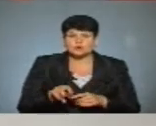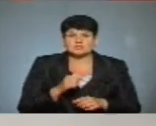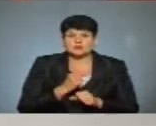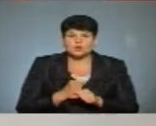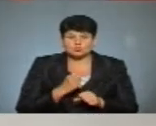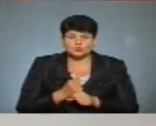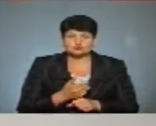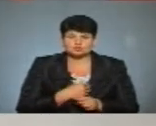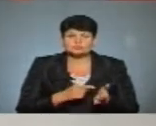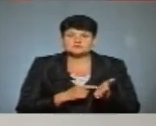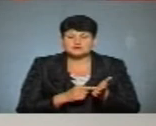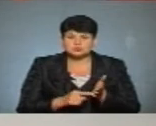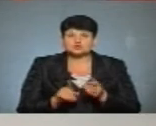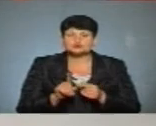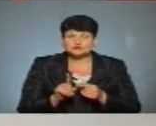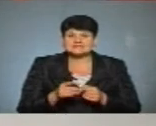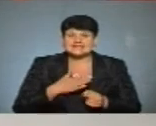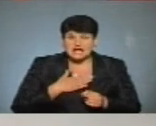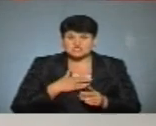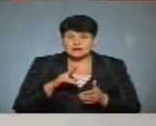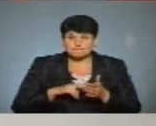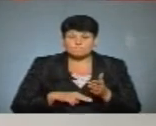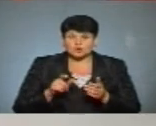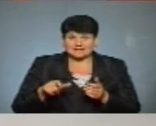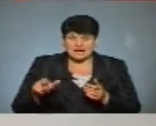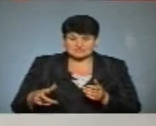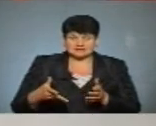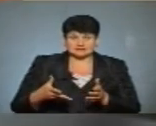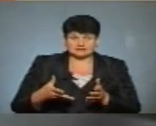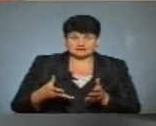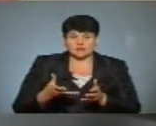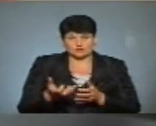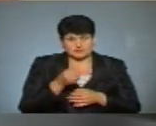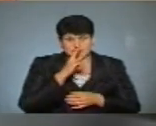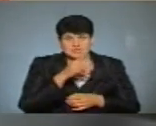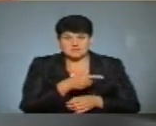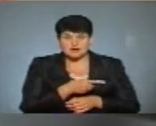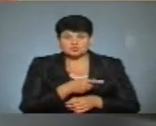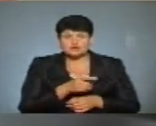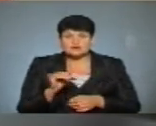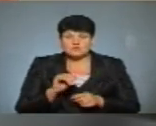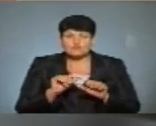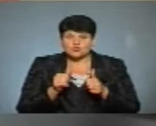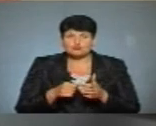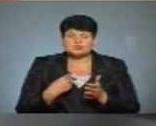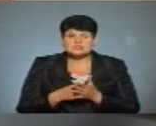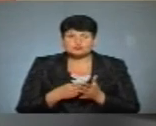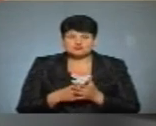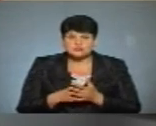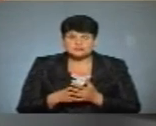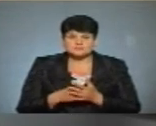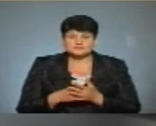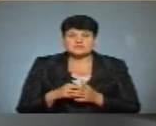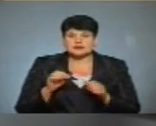роботу. До речі, хочу зазначити, що саме з наших податків підприємців вони отримують заробітну плату і формується бюджет.